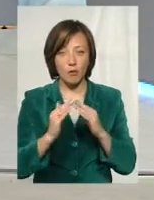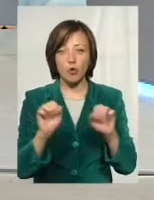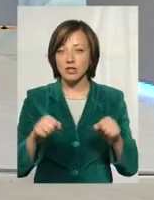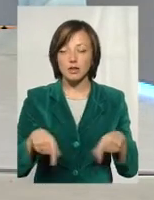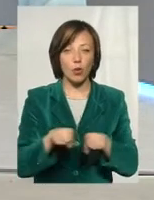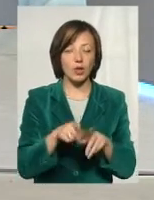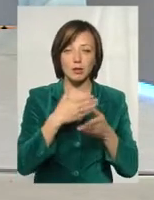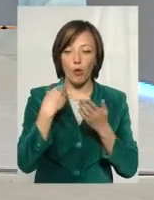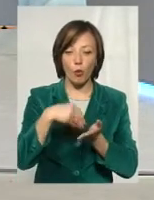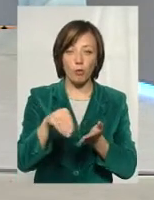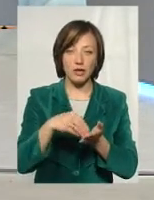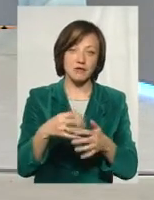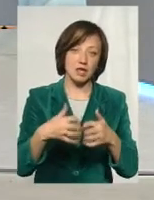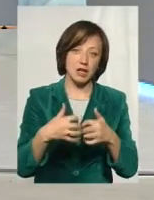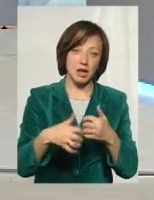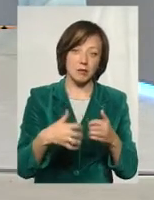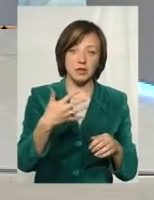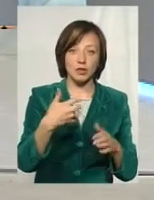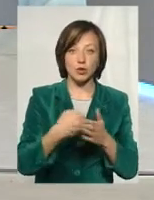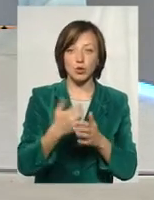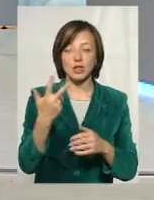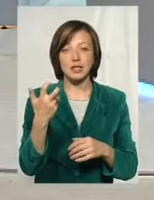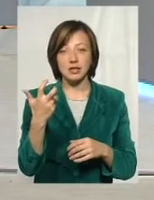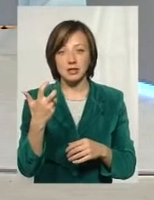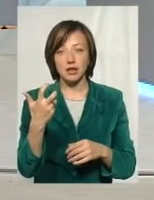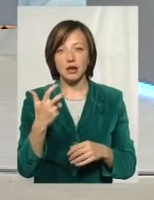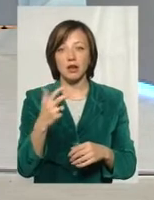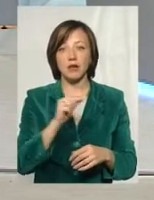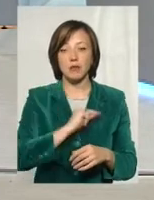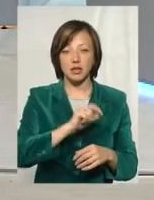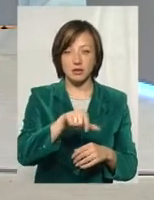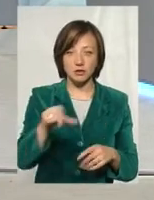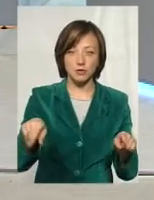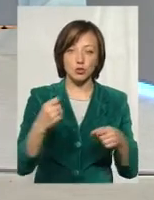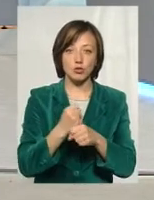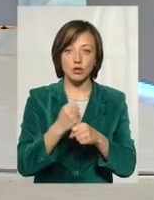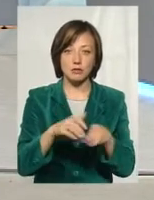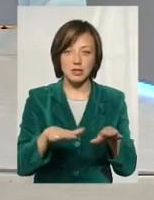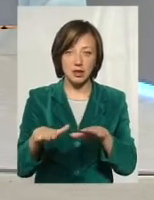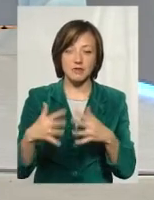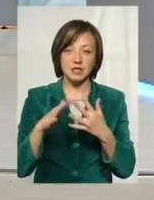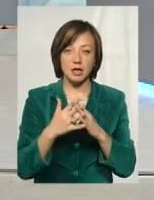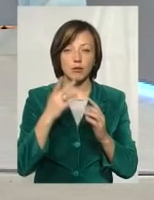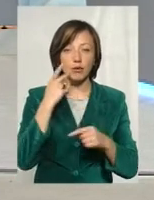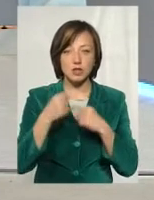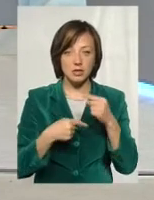такої немає, тому що він в середньому він тримає від 50 до 300 працюючих, створюючи робочі місця на селі,